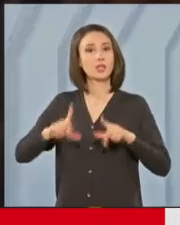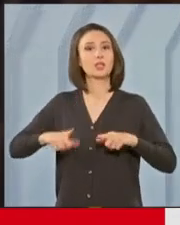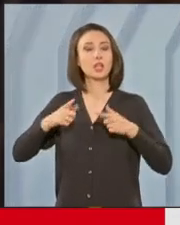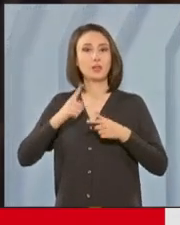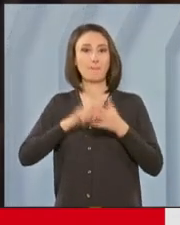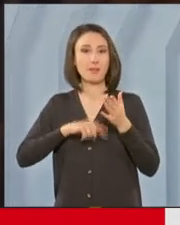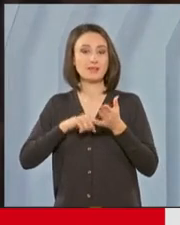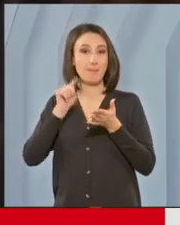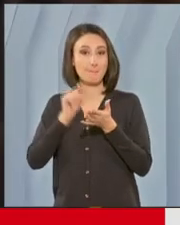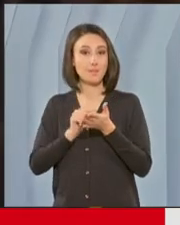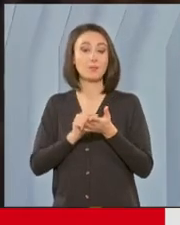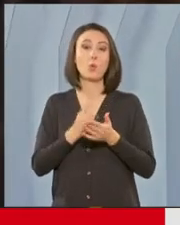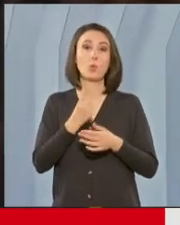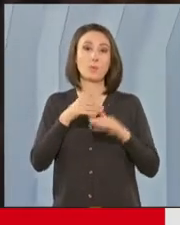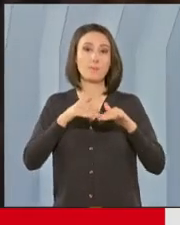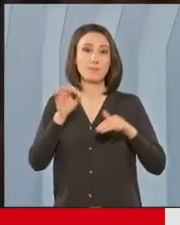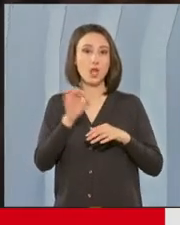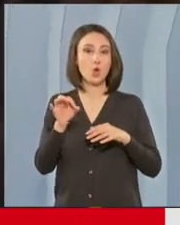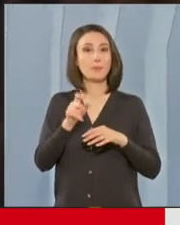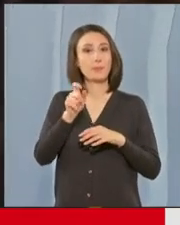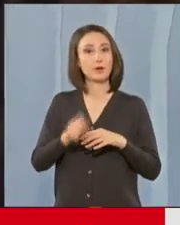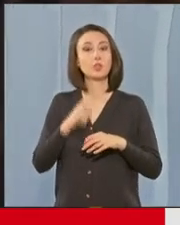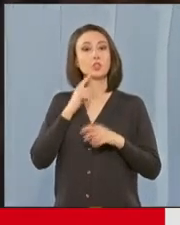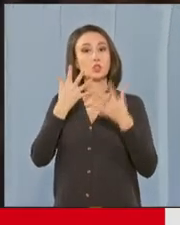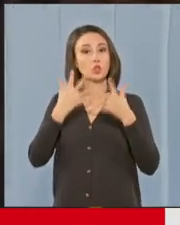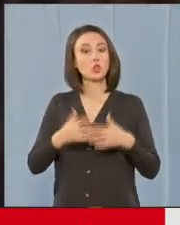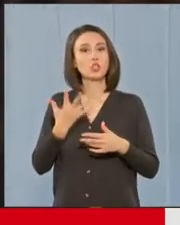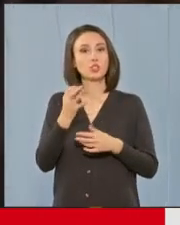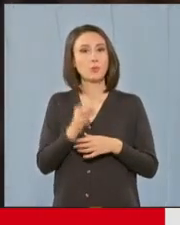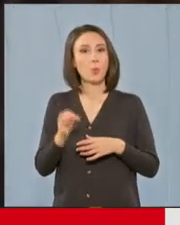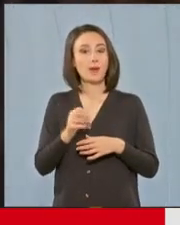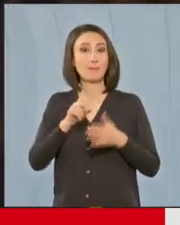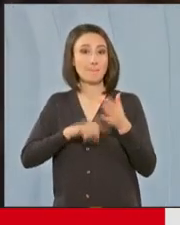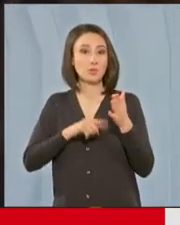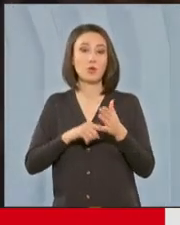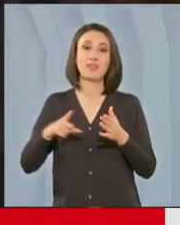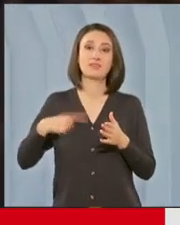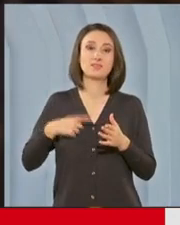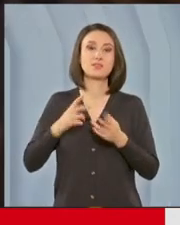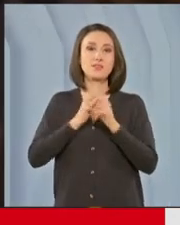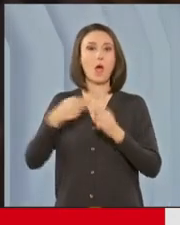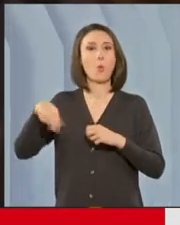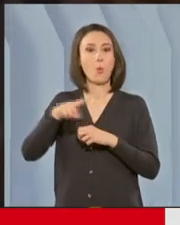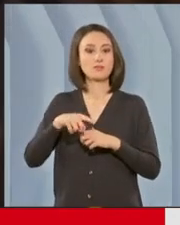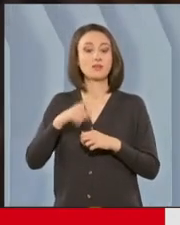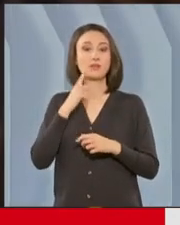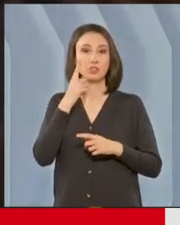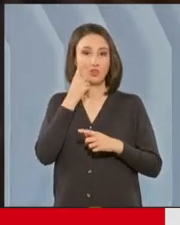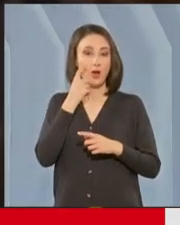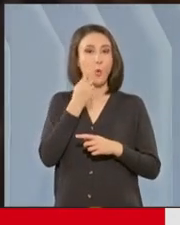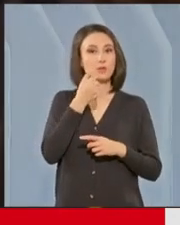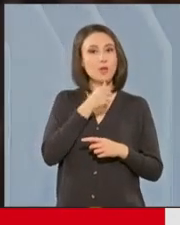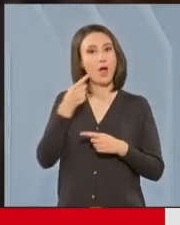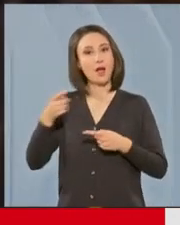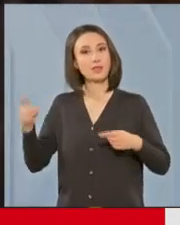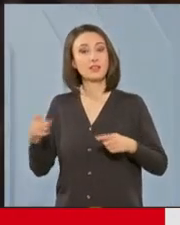pensia minimă Adică peste 1 milion de persoane din totalul celor 5 milioane de pensionari care există în țara noastră se chinuie de la o zi la alta